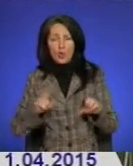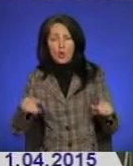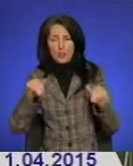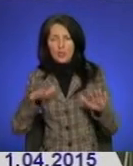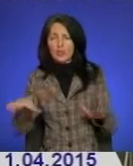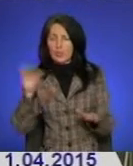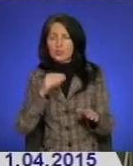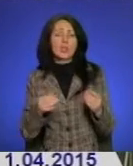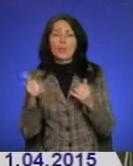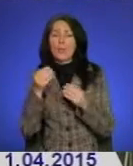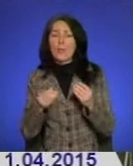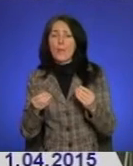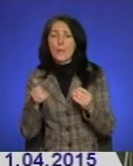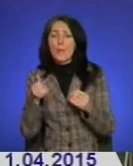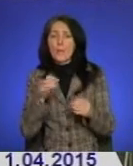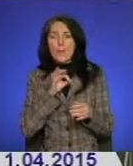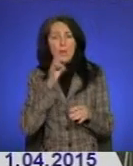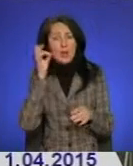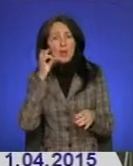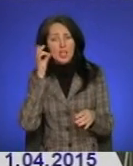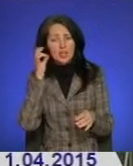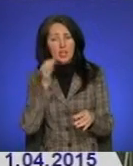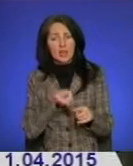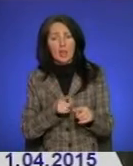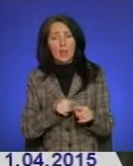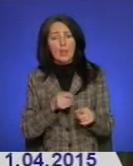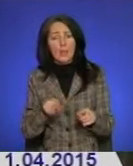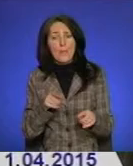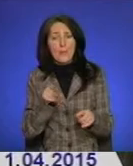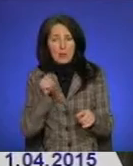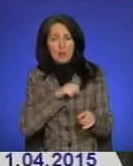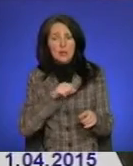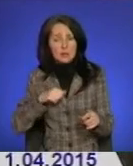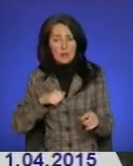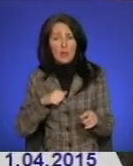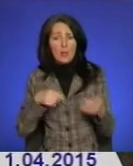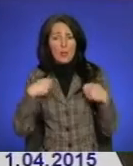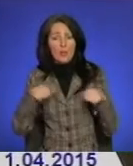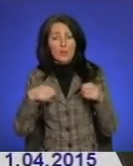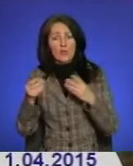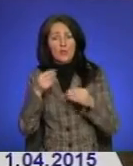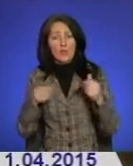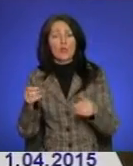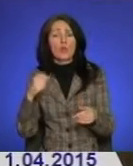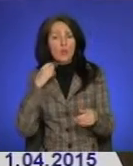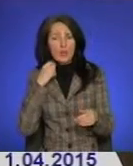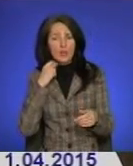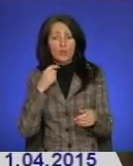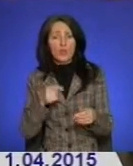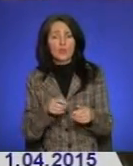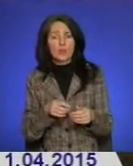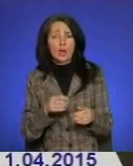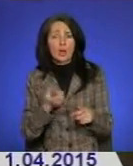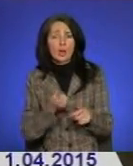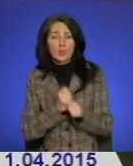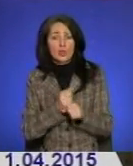перехитрити, значить, і він під цим відомим брендом продавав фальсифіковану горілку. Він десь так працював приблизно більше року, вдалося в нього